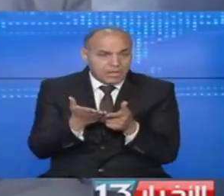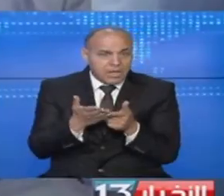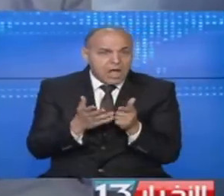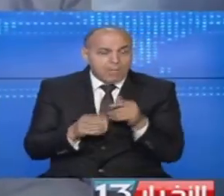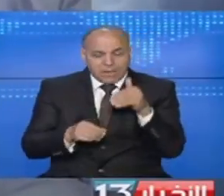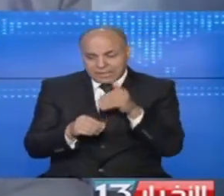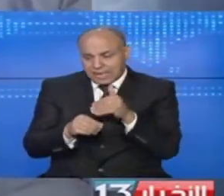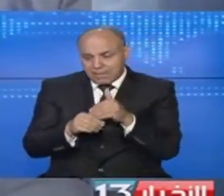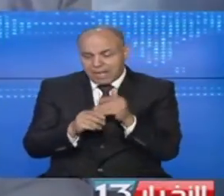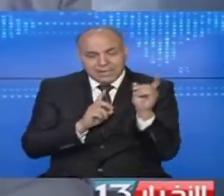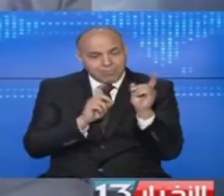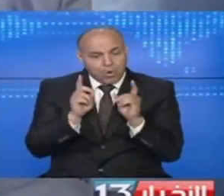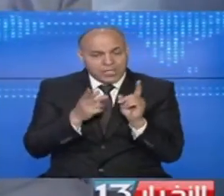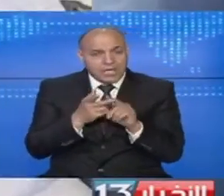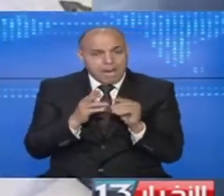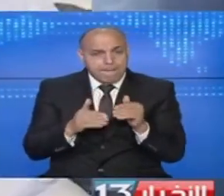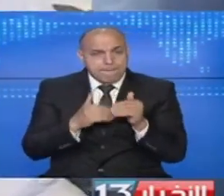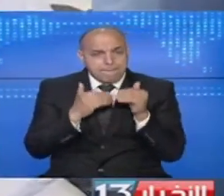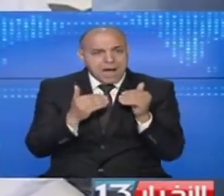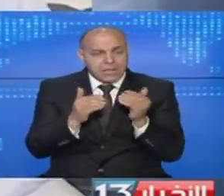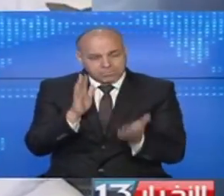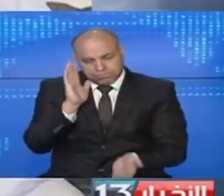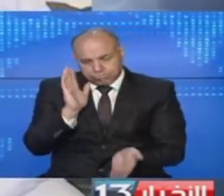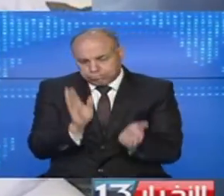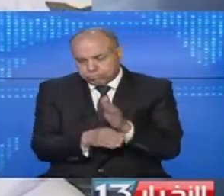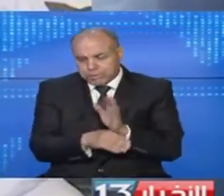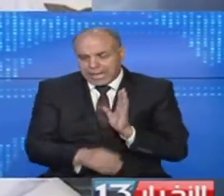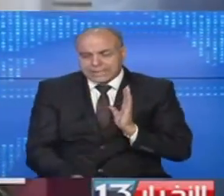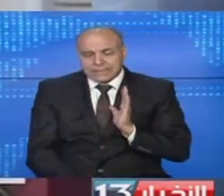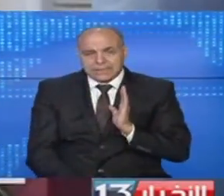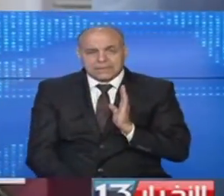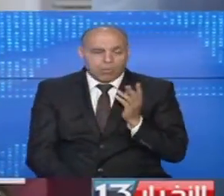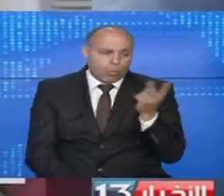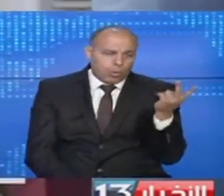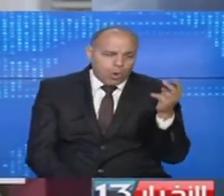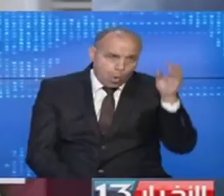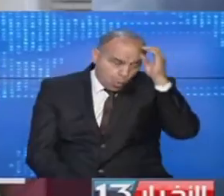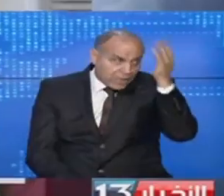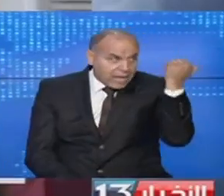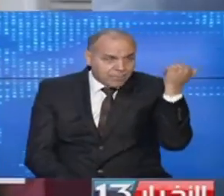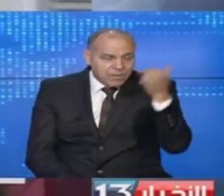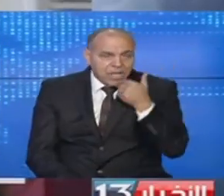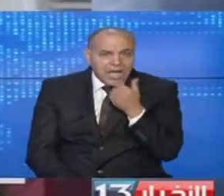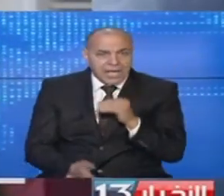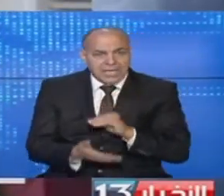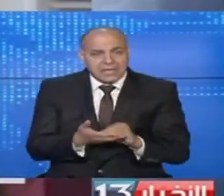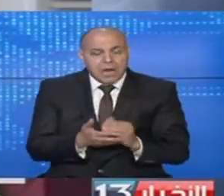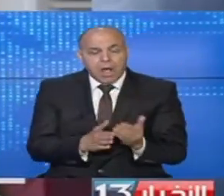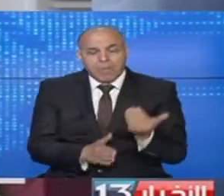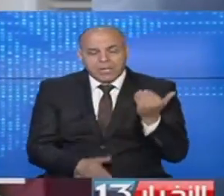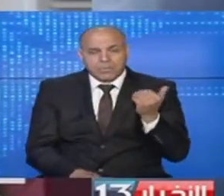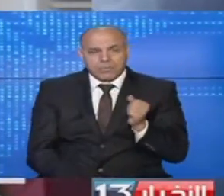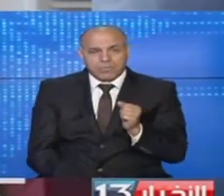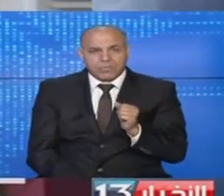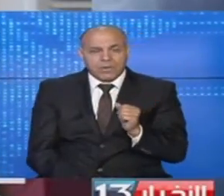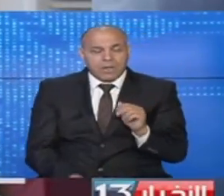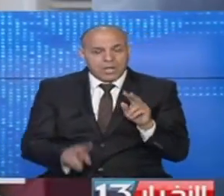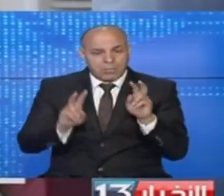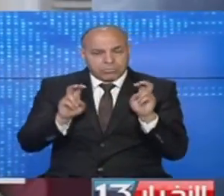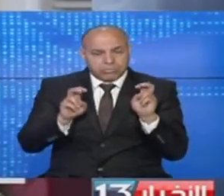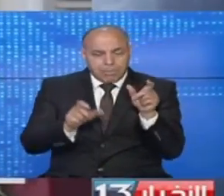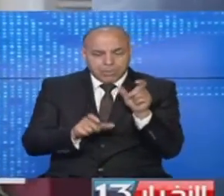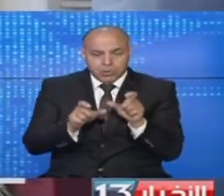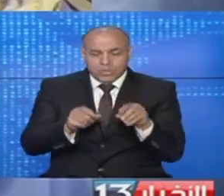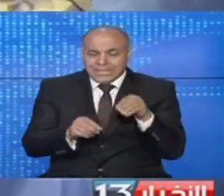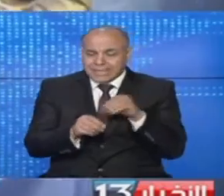عبر انتخابات ديمقراطية بعدما أطاح انقلاب عسكري آخر في أوت الماضي بإدارة سابقة. وعلقت